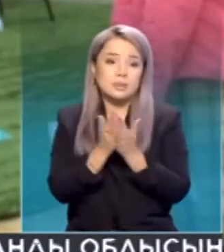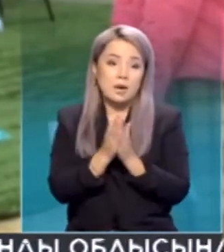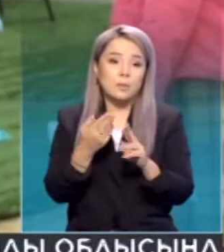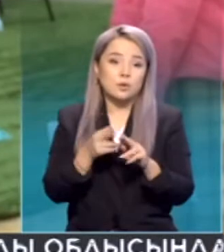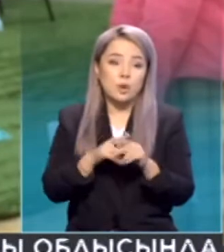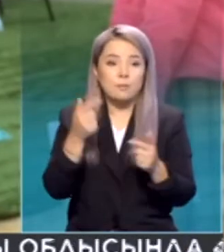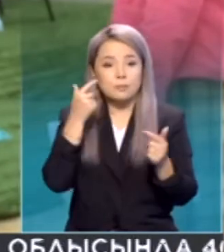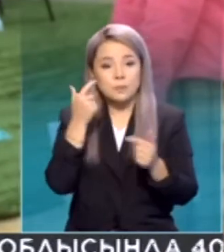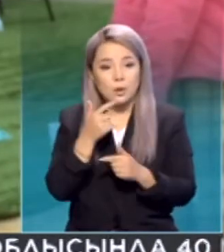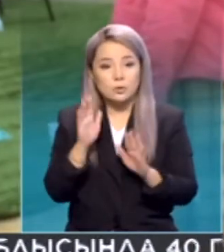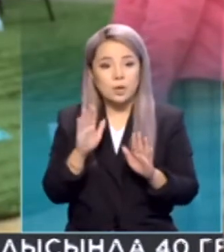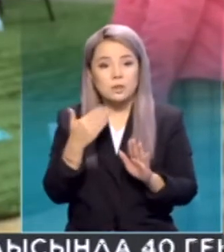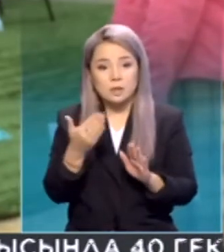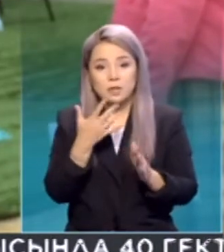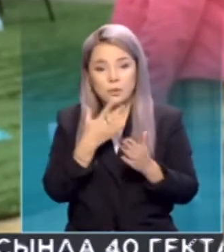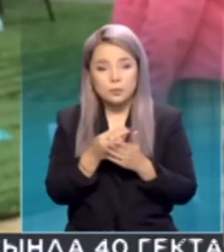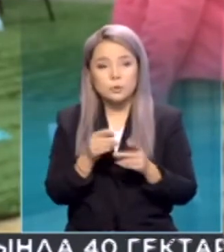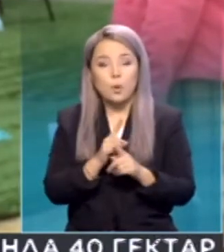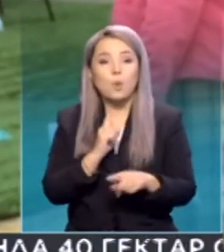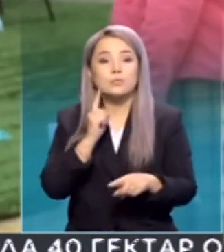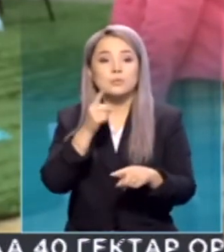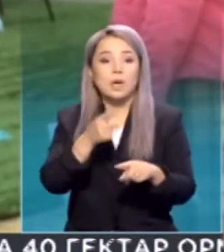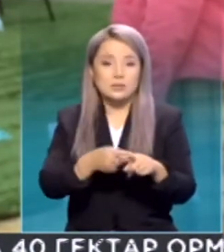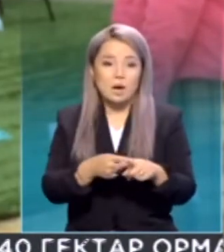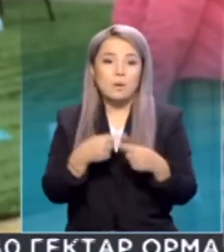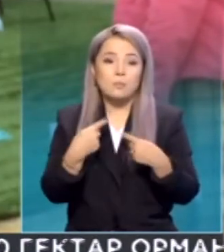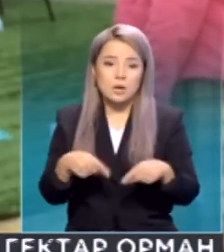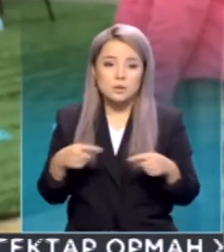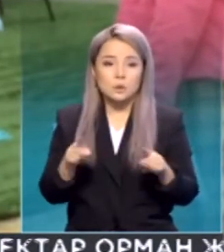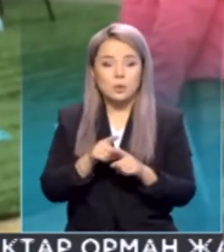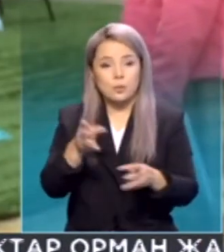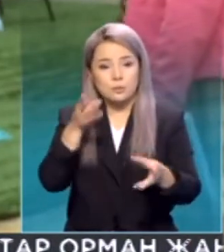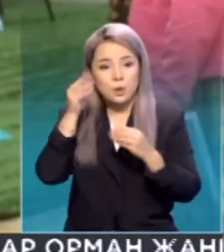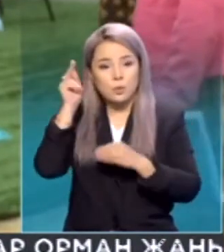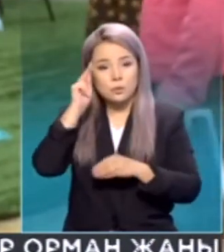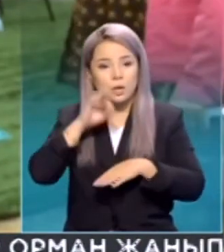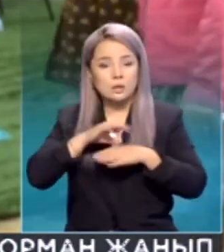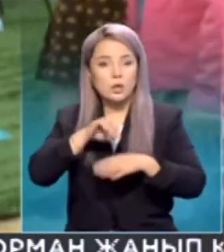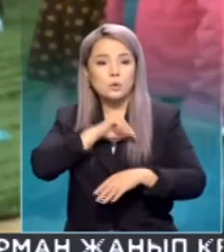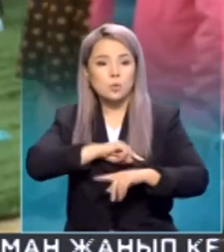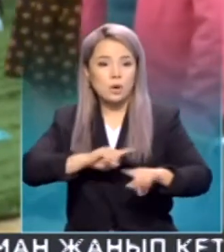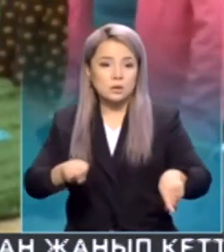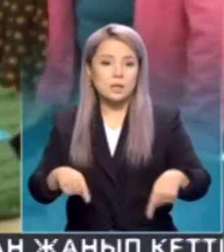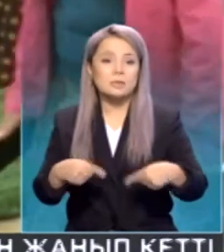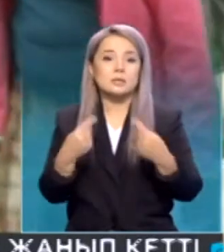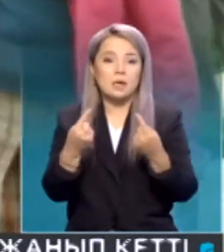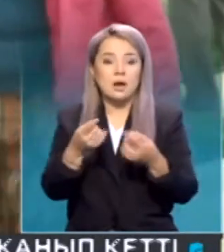қана білімді болмайды. Олар оған қосымша басқа нәрсені үйренеді. Рухани